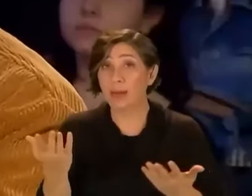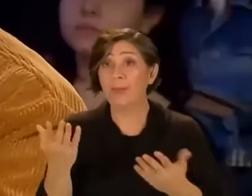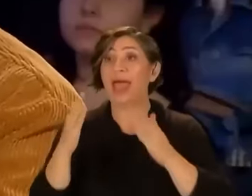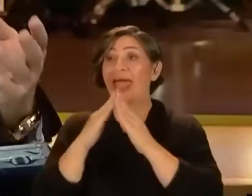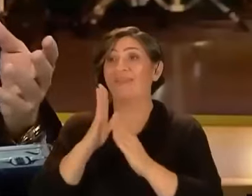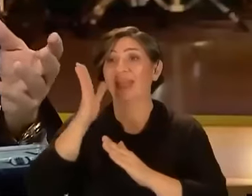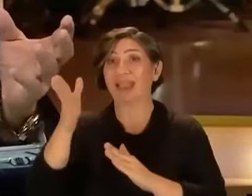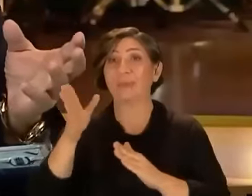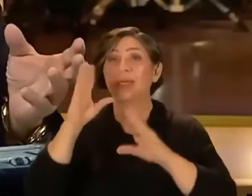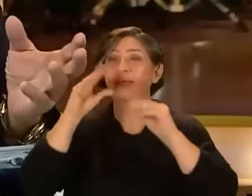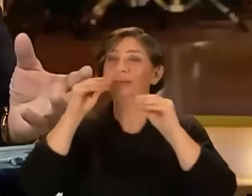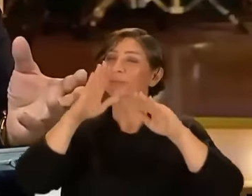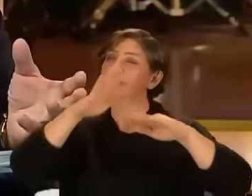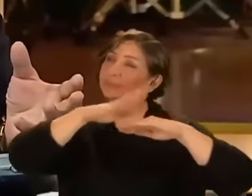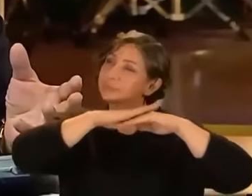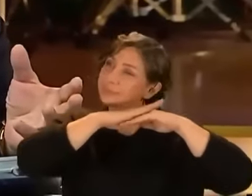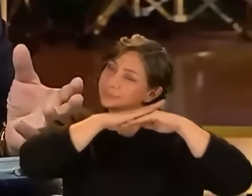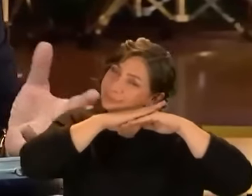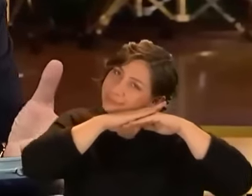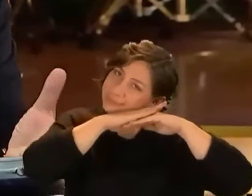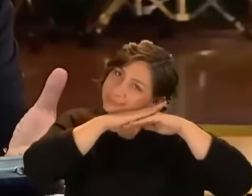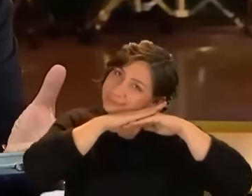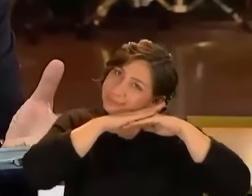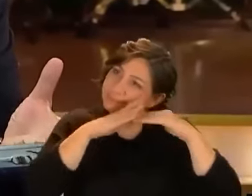eve gidip yastığa başımı koyuyorum.